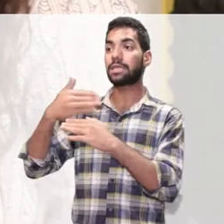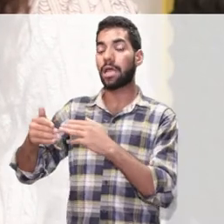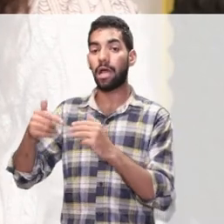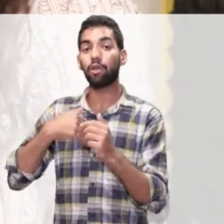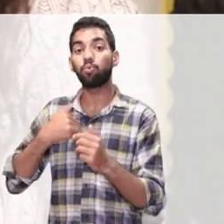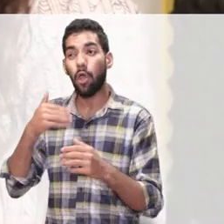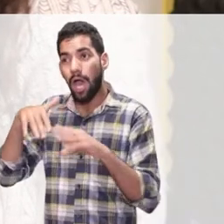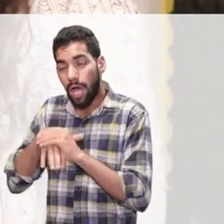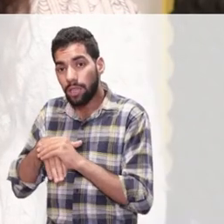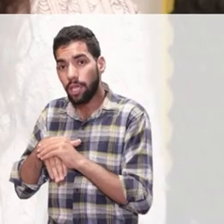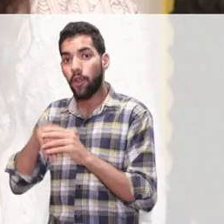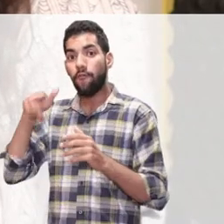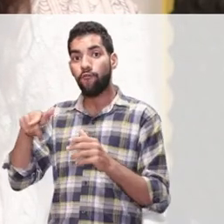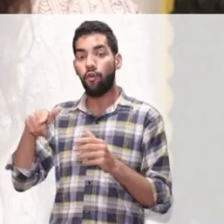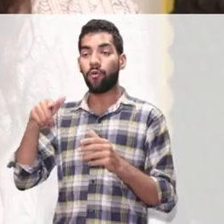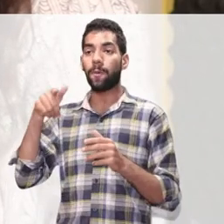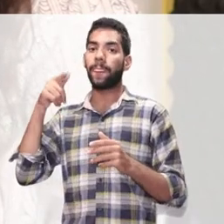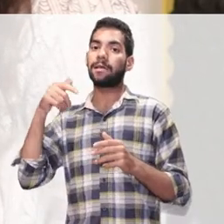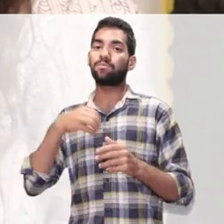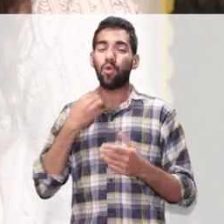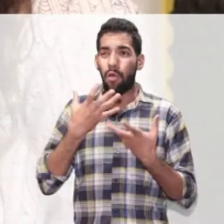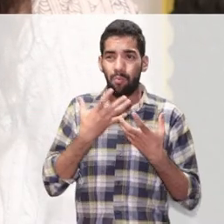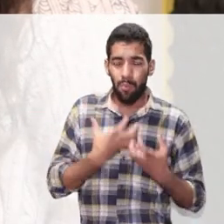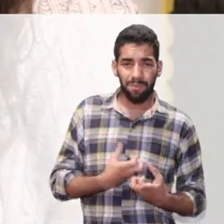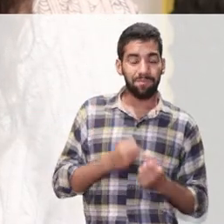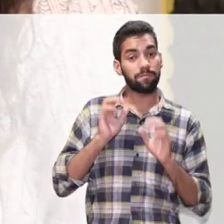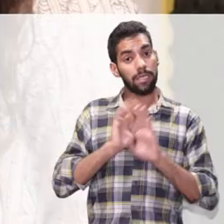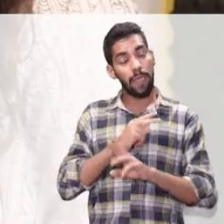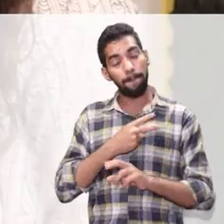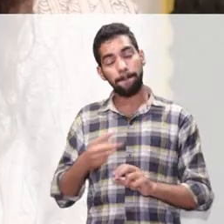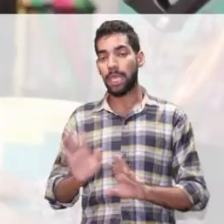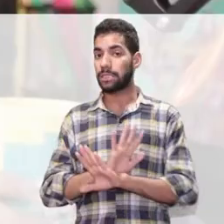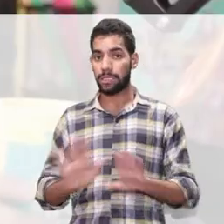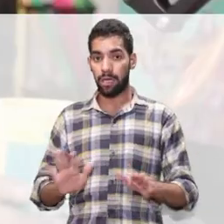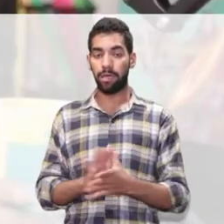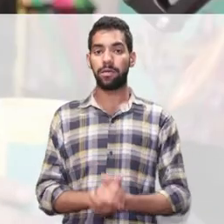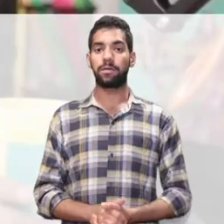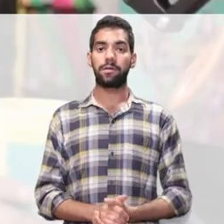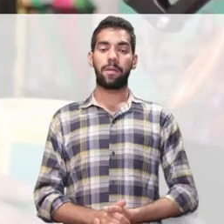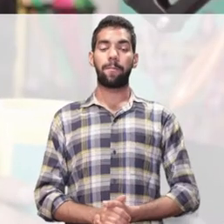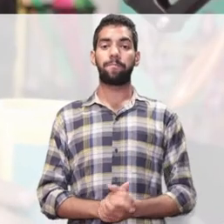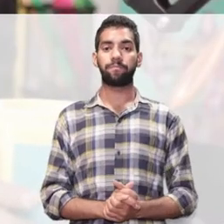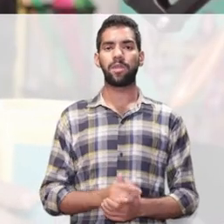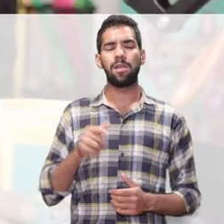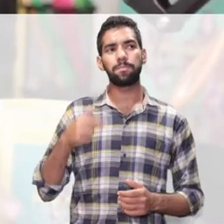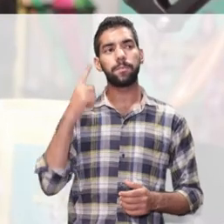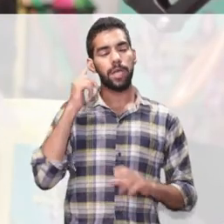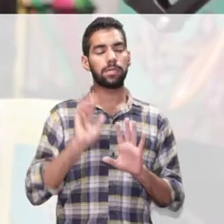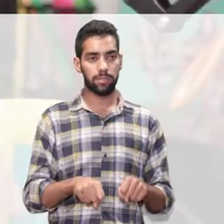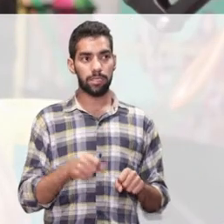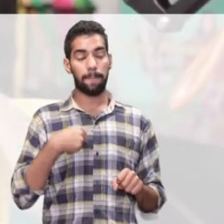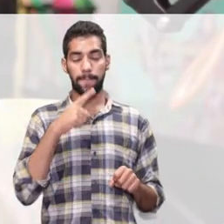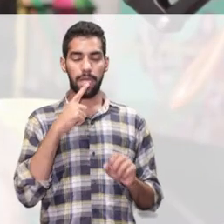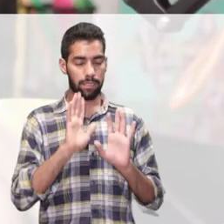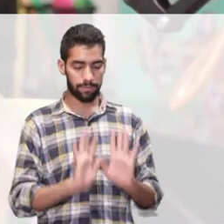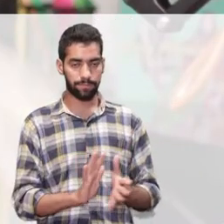साथ बुरा करोगे तो जरूरी नहीं है कि कोई ताकि आपको पकड़े आपकी अपनी पकड़ोगे वैध होगी लेकिन इतनी नहीं